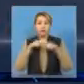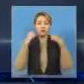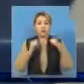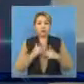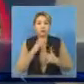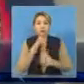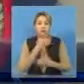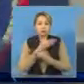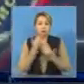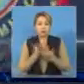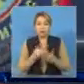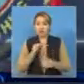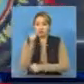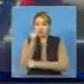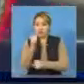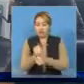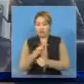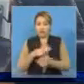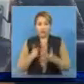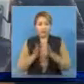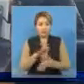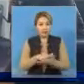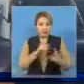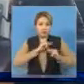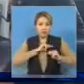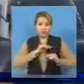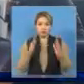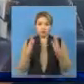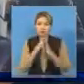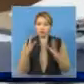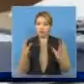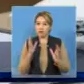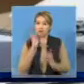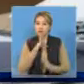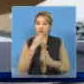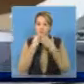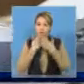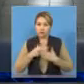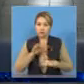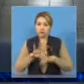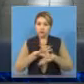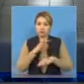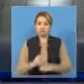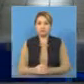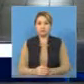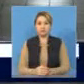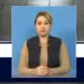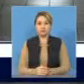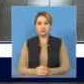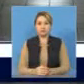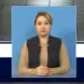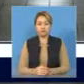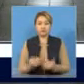арнайы уақыт жоқ. Бірақ қызметін қалтқысыз атқарып жүрген ол үйде аяулы ана, сүйікті жар. Работа, конечно,